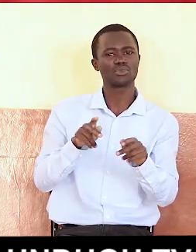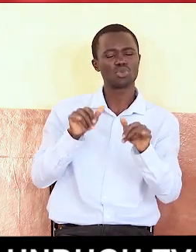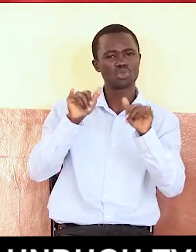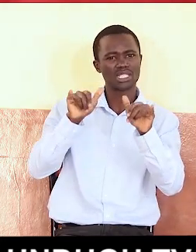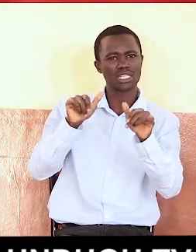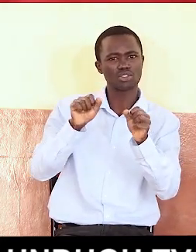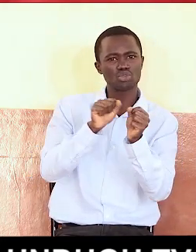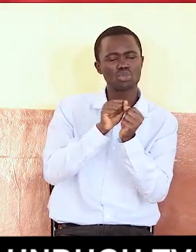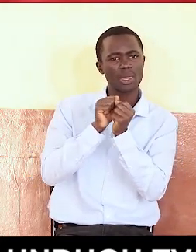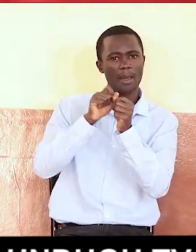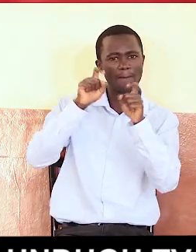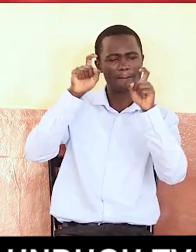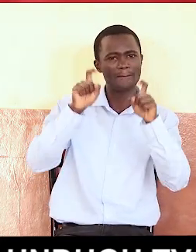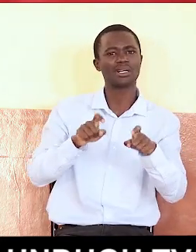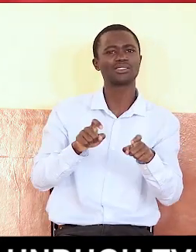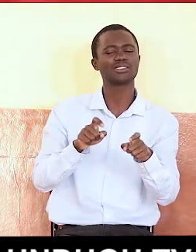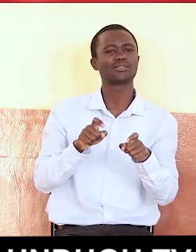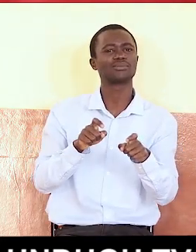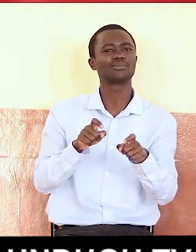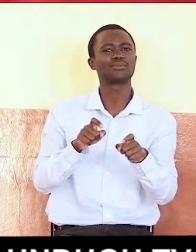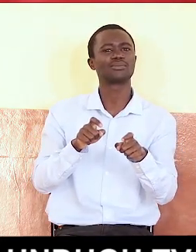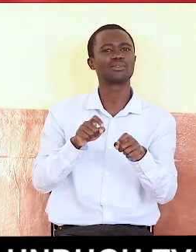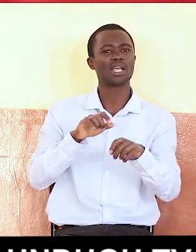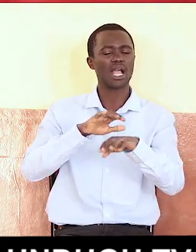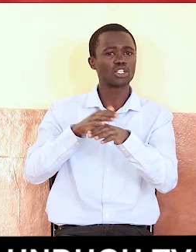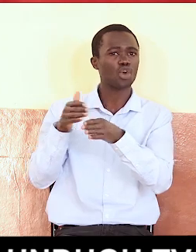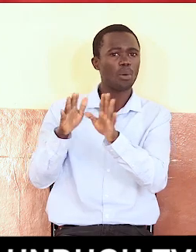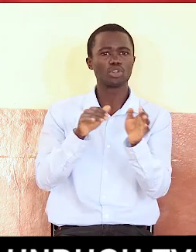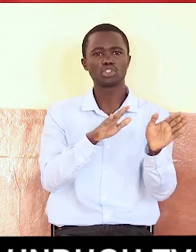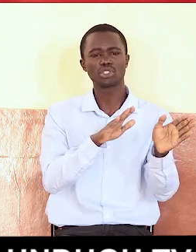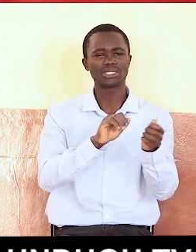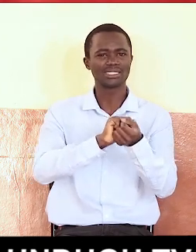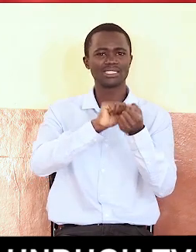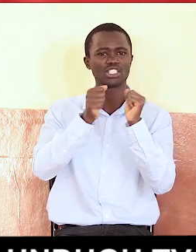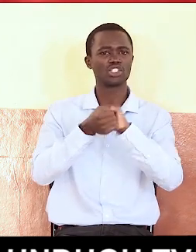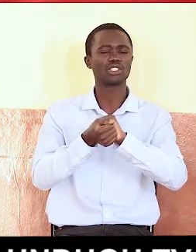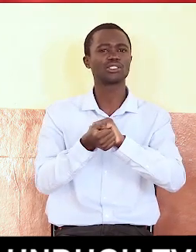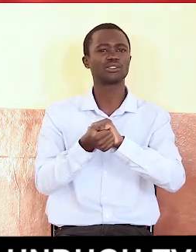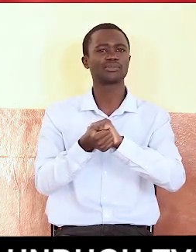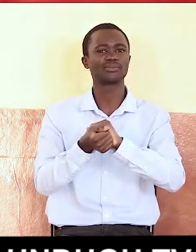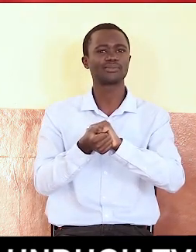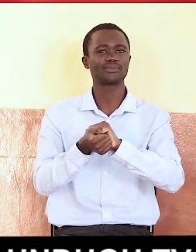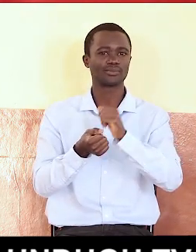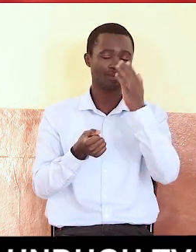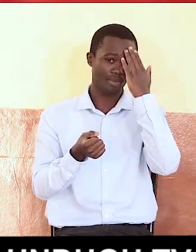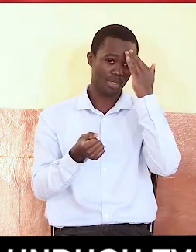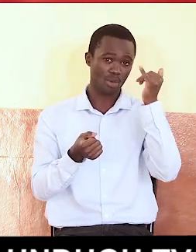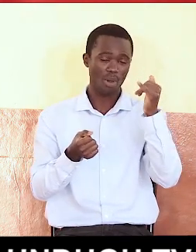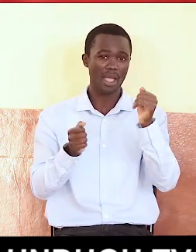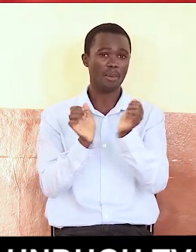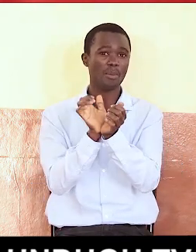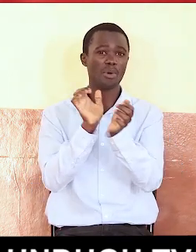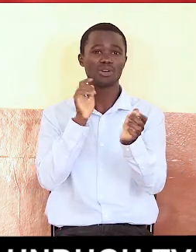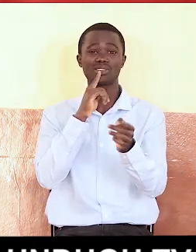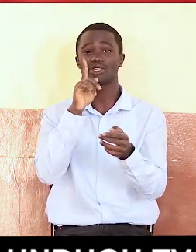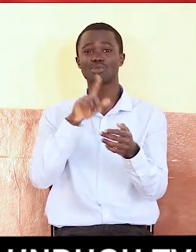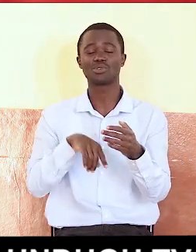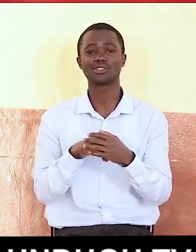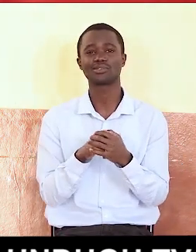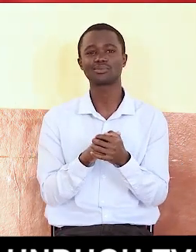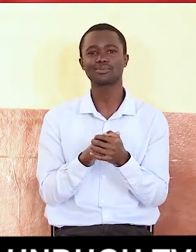nao, ni lazima upate nafasi ya kubadilishwa. Na ndio sababu Paulo